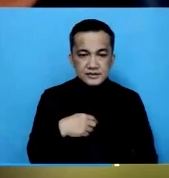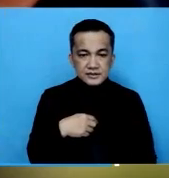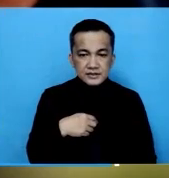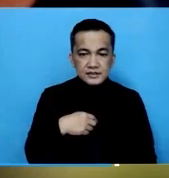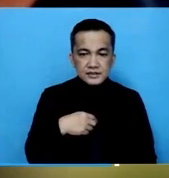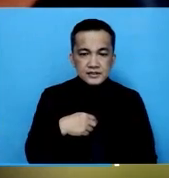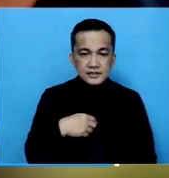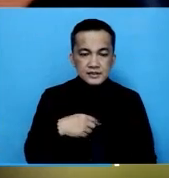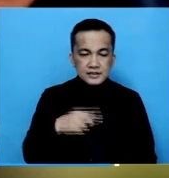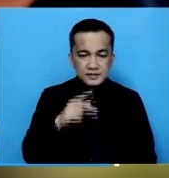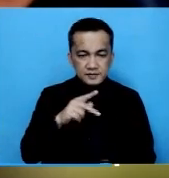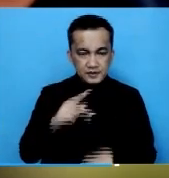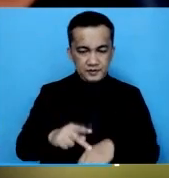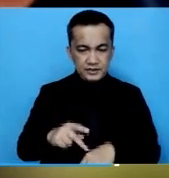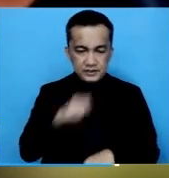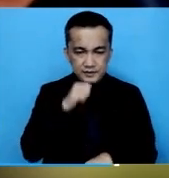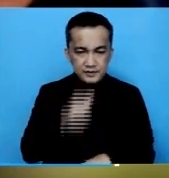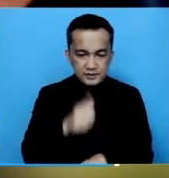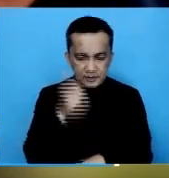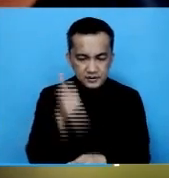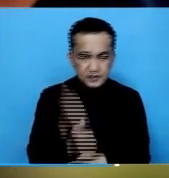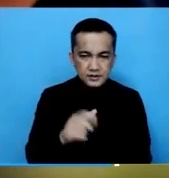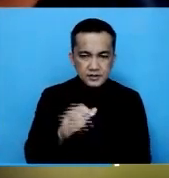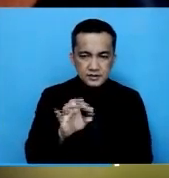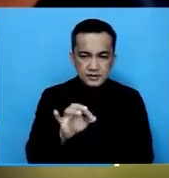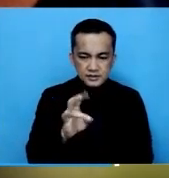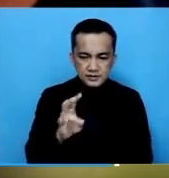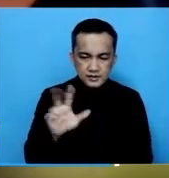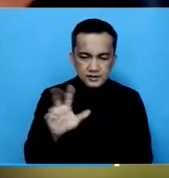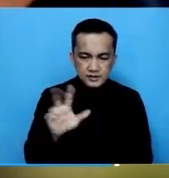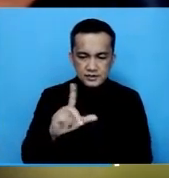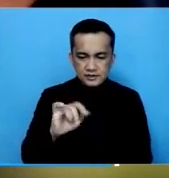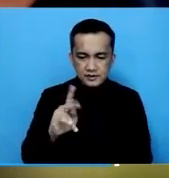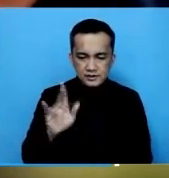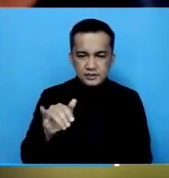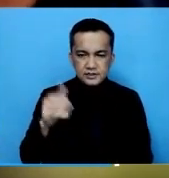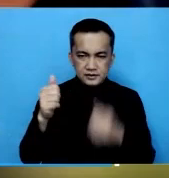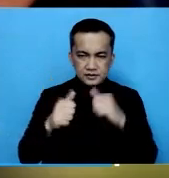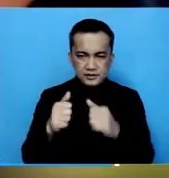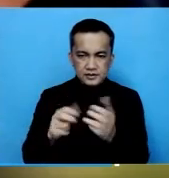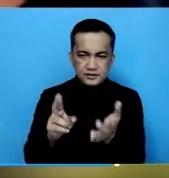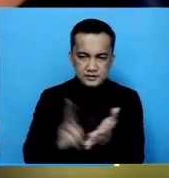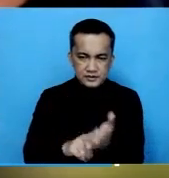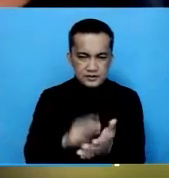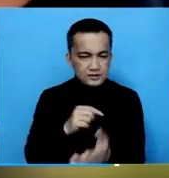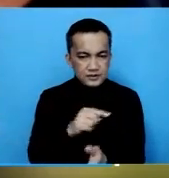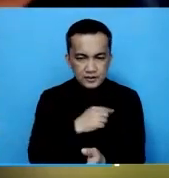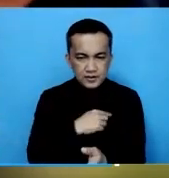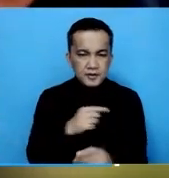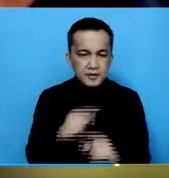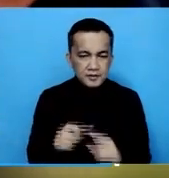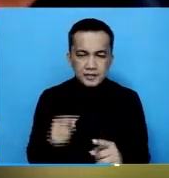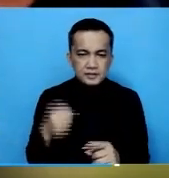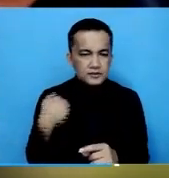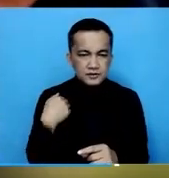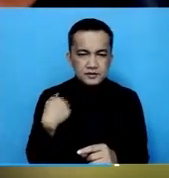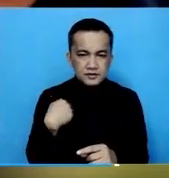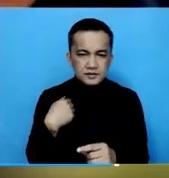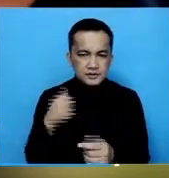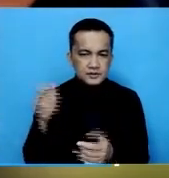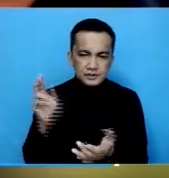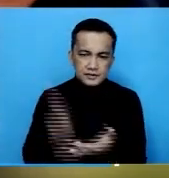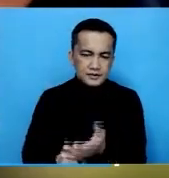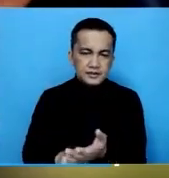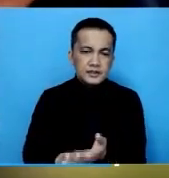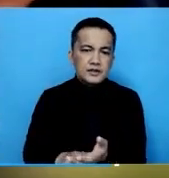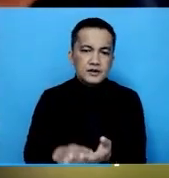natin nararatify itong 1973 liability convention. So signatory pa lang tayo pero hindi pa natin nararatify.